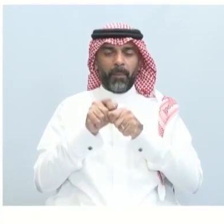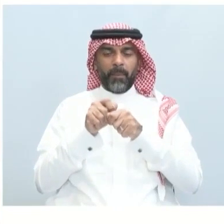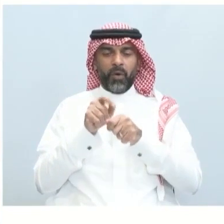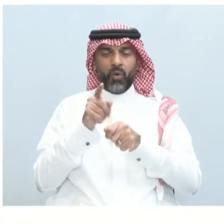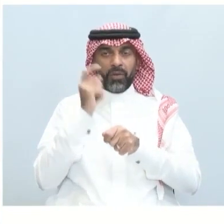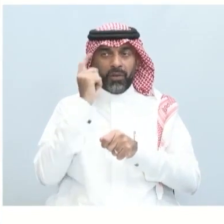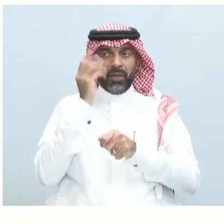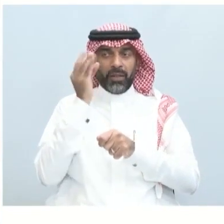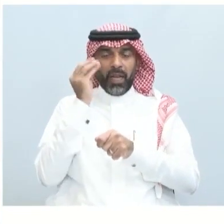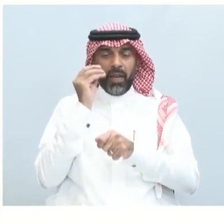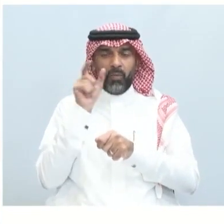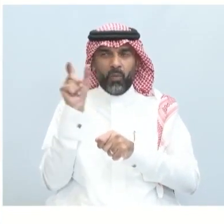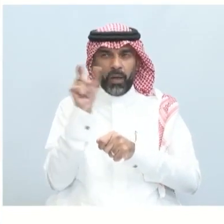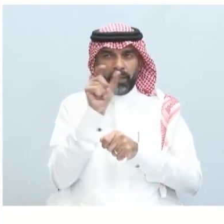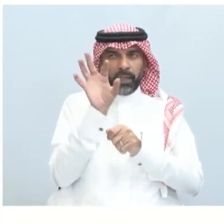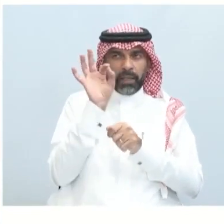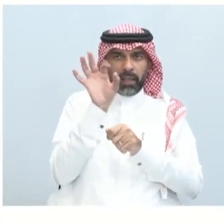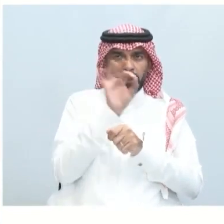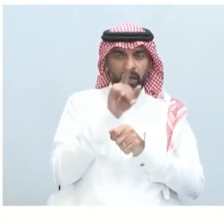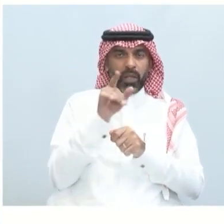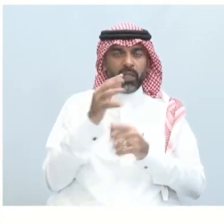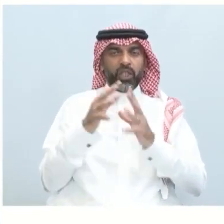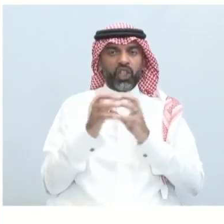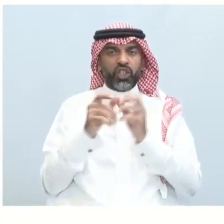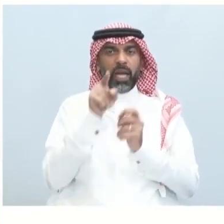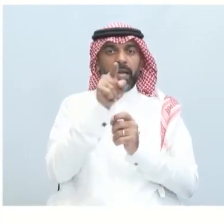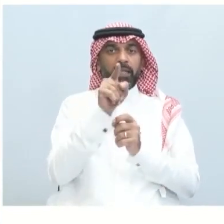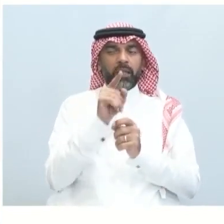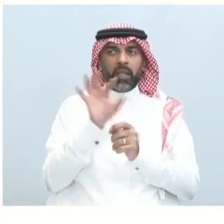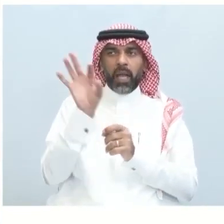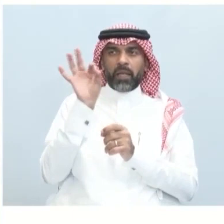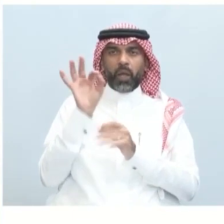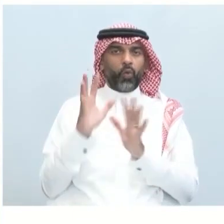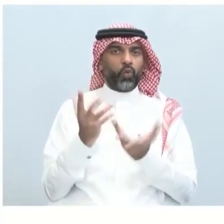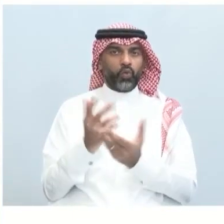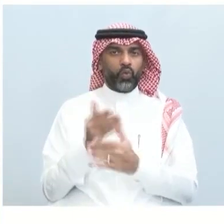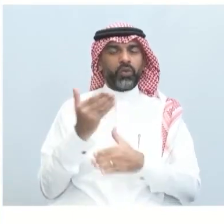تعلمته من محددات لاختيار المنصة اشرح أيها تختار ولماذا.